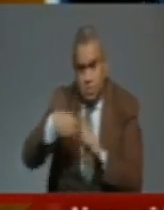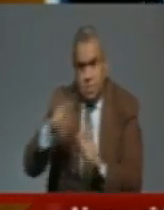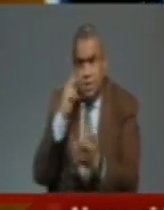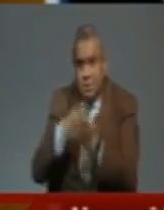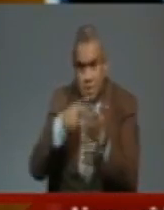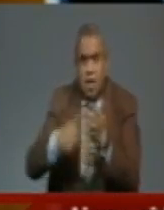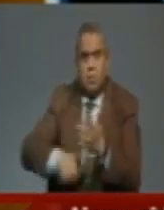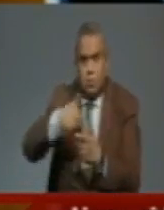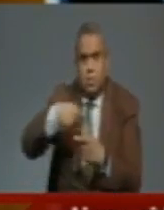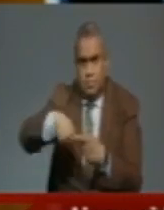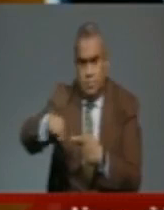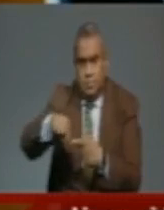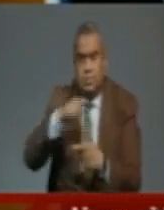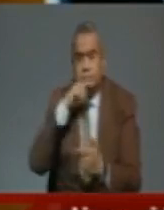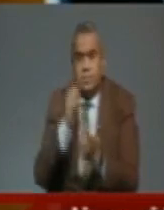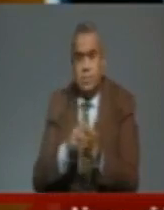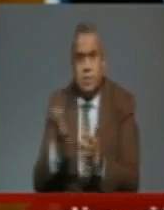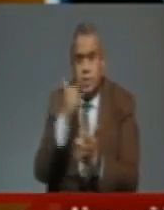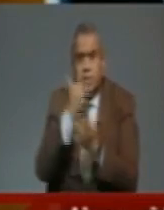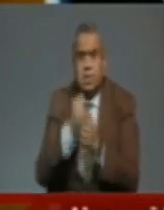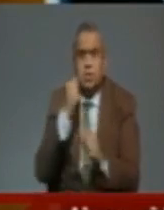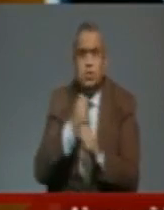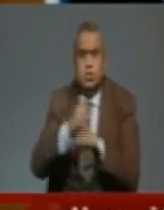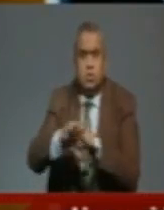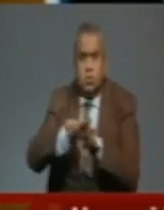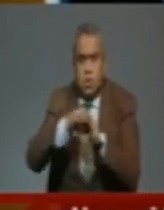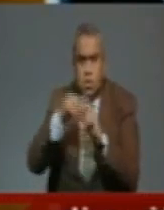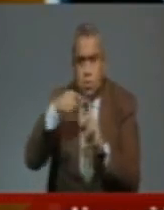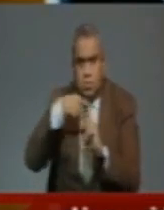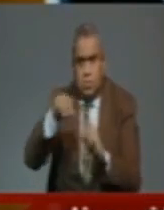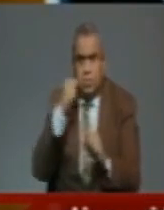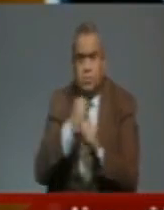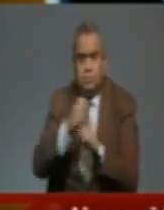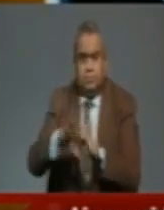احنا القرض جاي يا فندم علشان الانظمه فقط